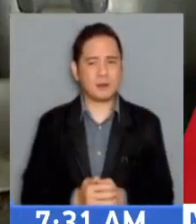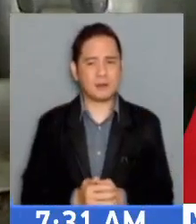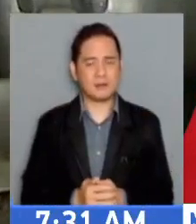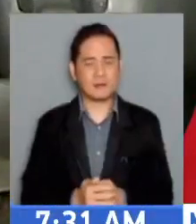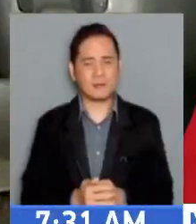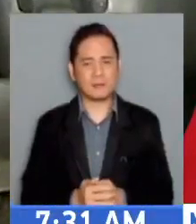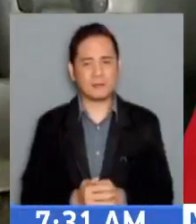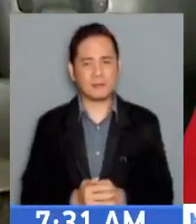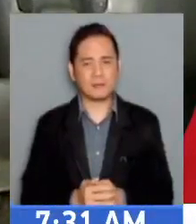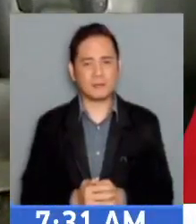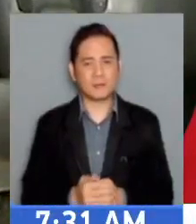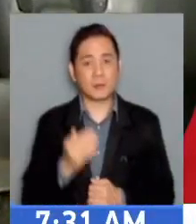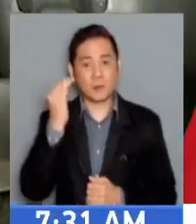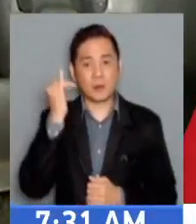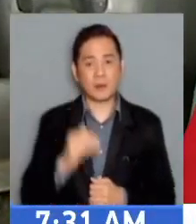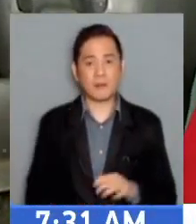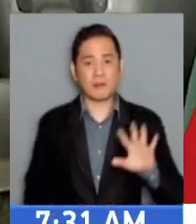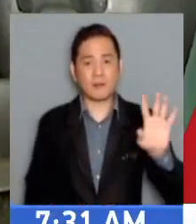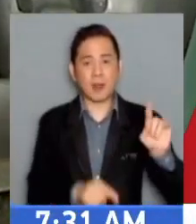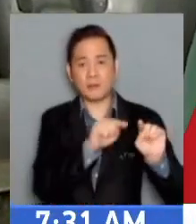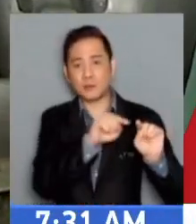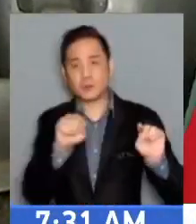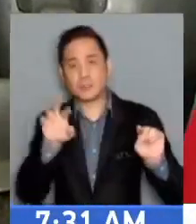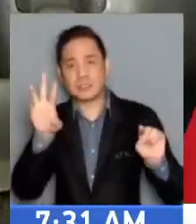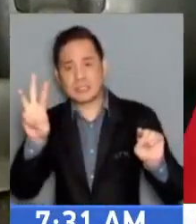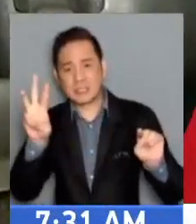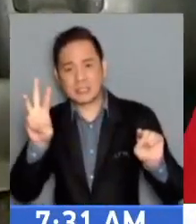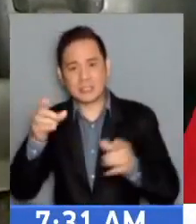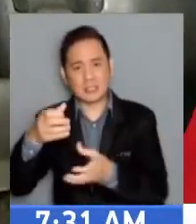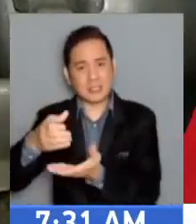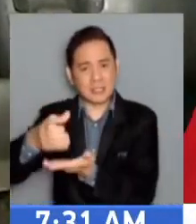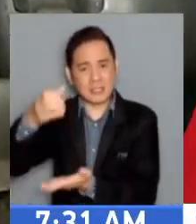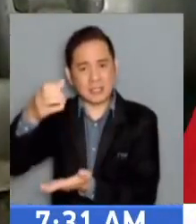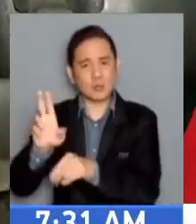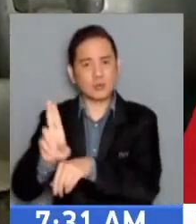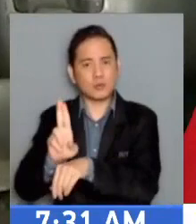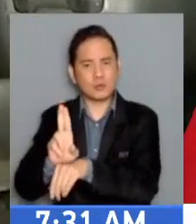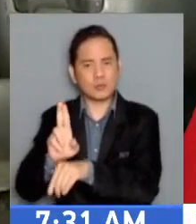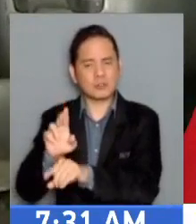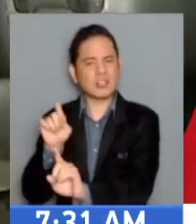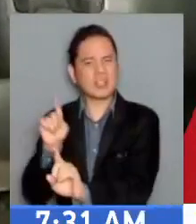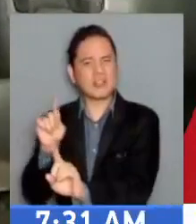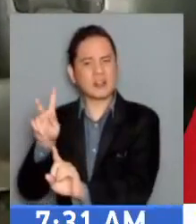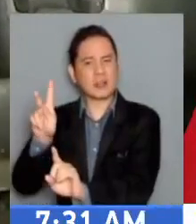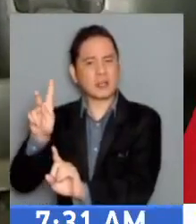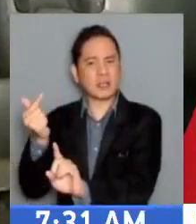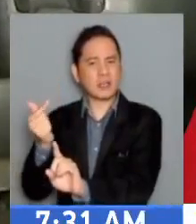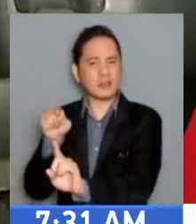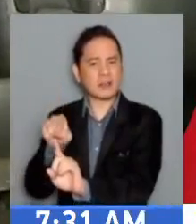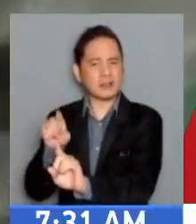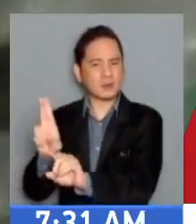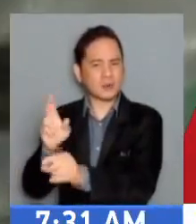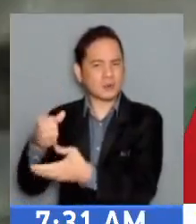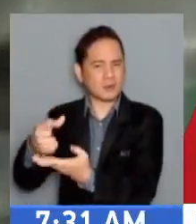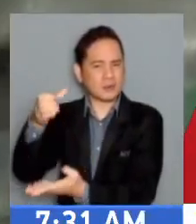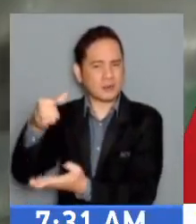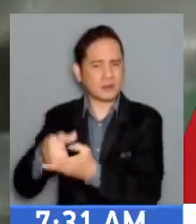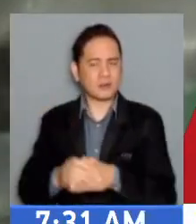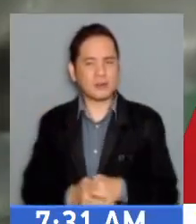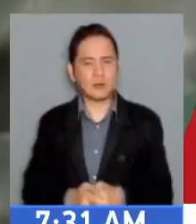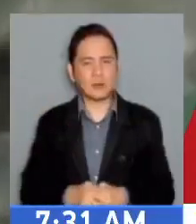5 to 6 tank na 11 kilos eh. Kaya medyo masakit din na sa bulsa.